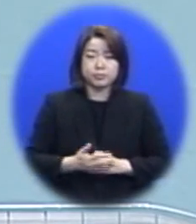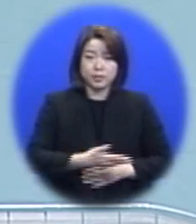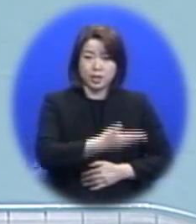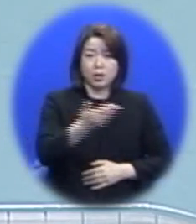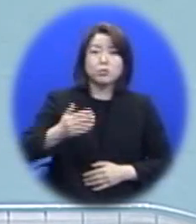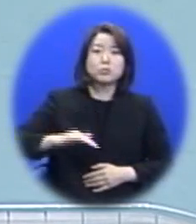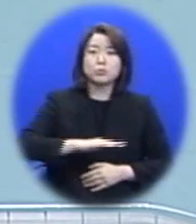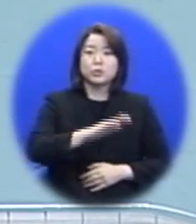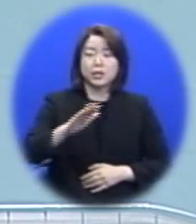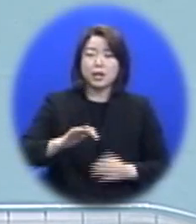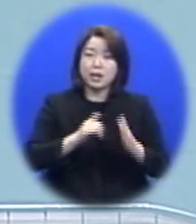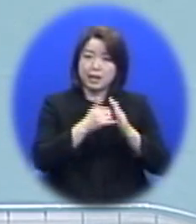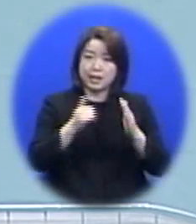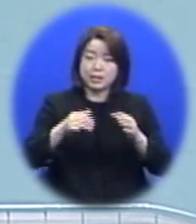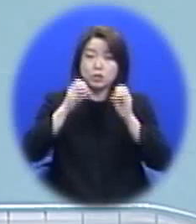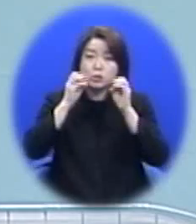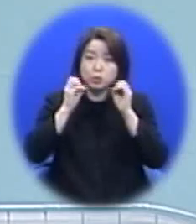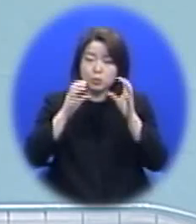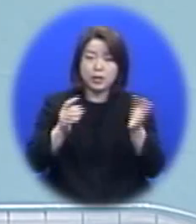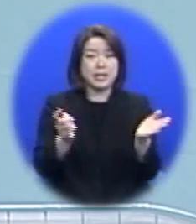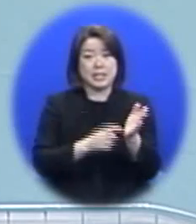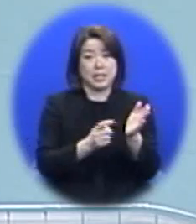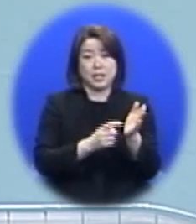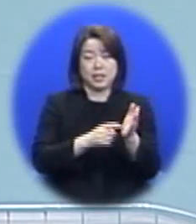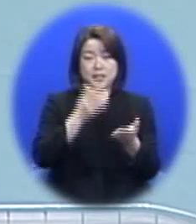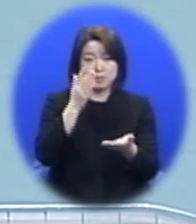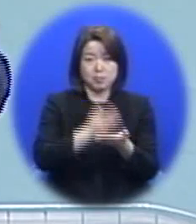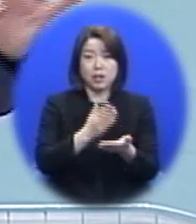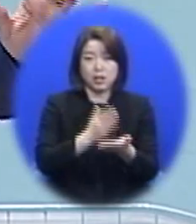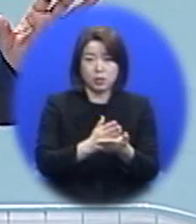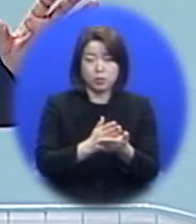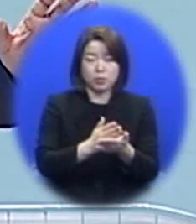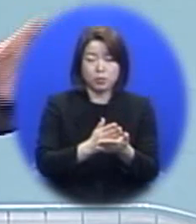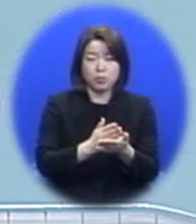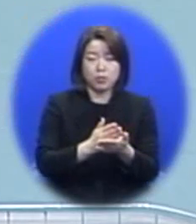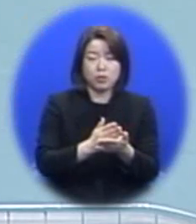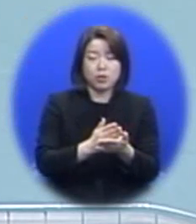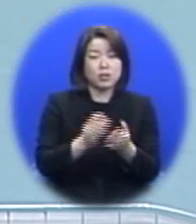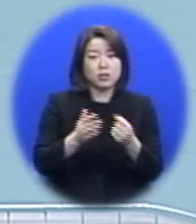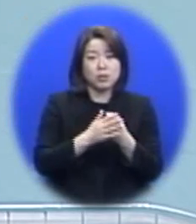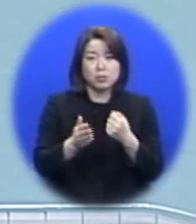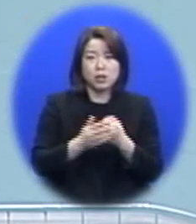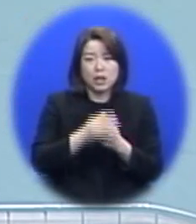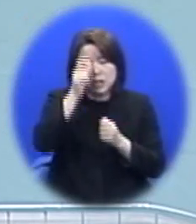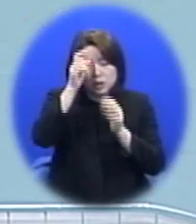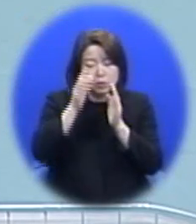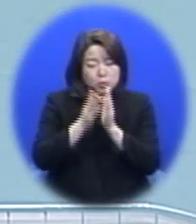여러분, 우리가 가족 전도에 조급해하지 말라고 해서 기도도 하지 말라는 건 아닙니다.